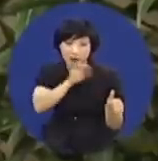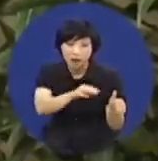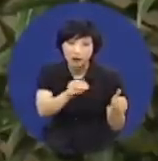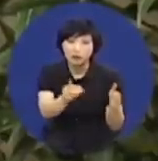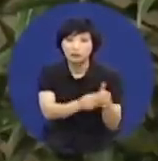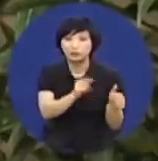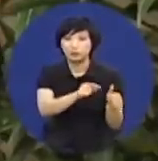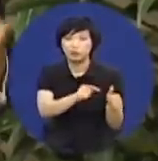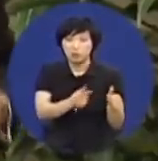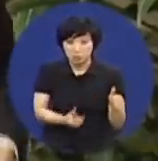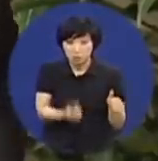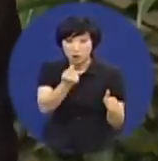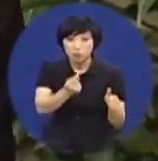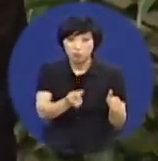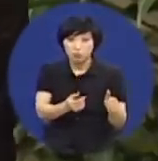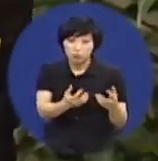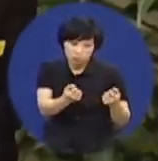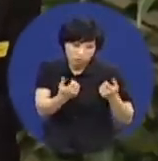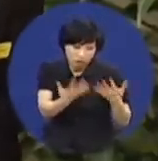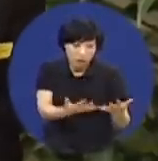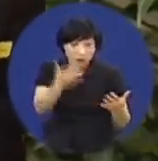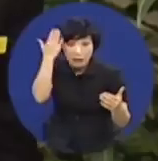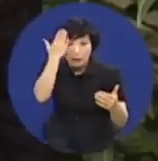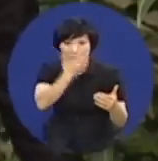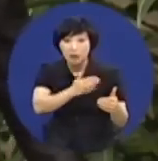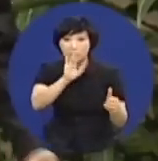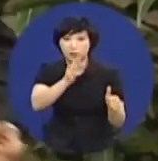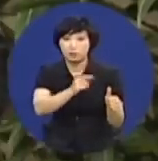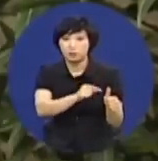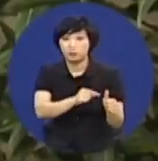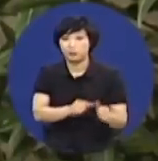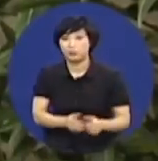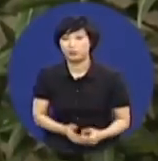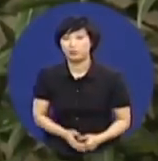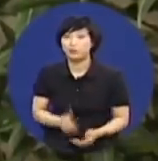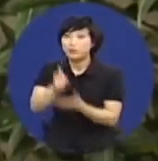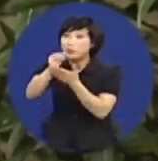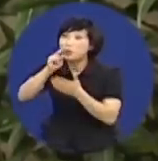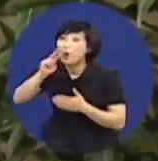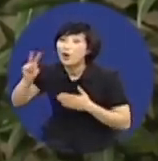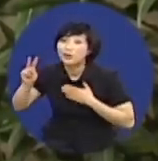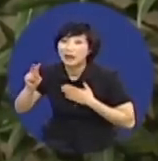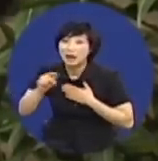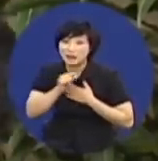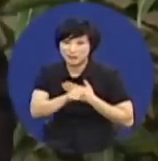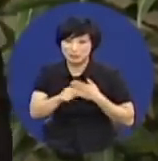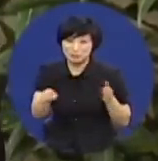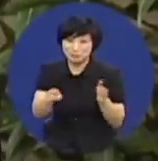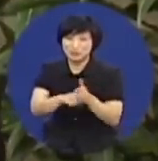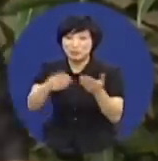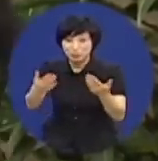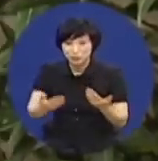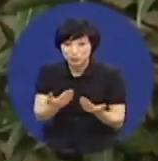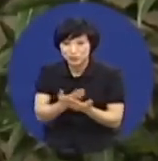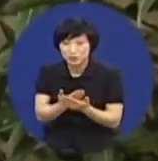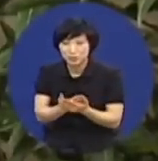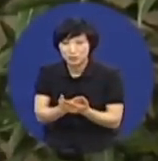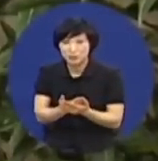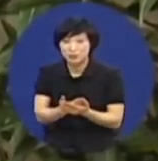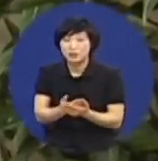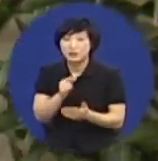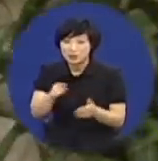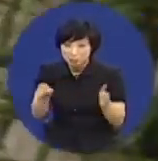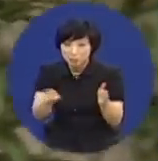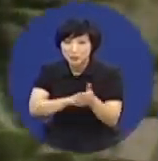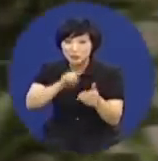するとたちまち重い皮膚病人は記憶なりました。主よ、私にこのような信仰を与えてください